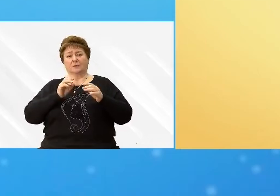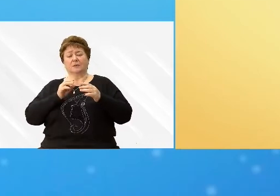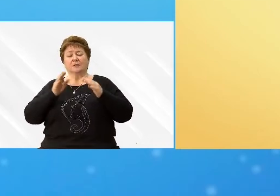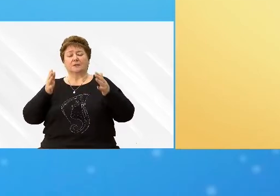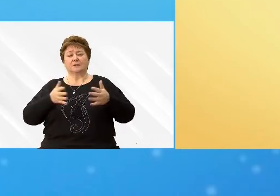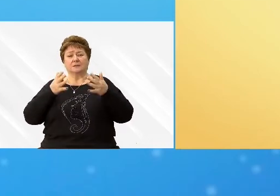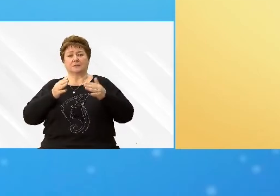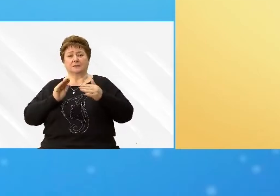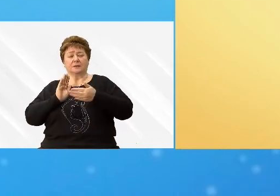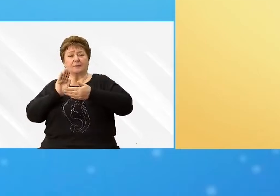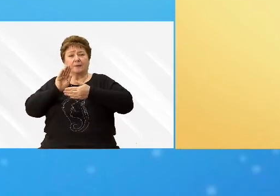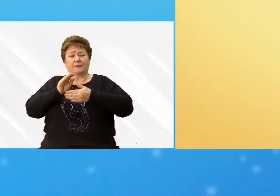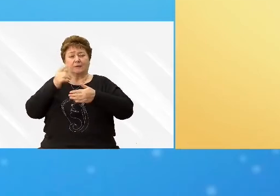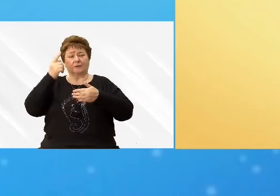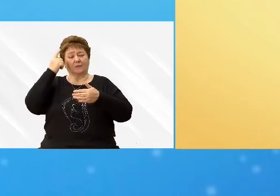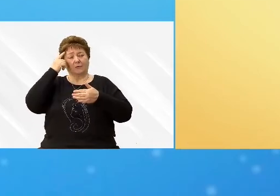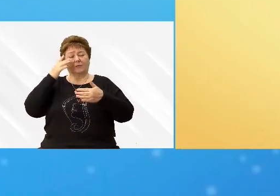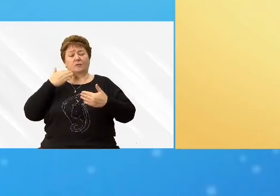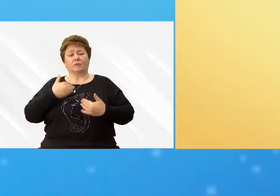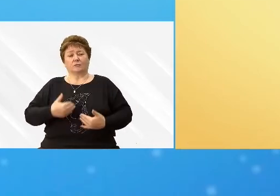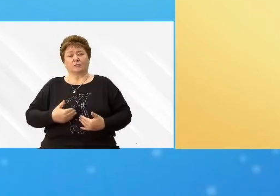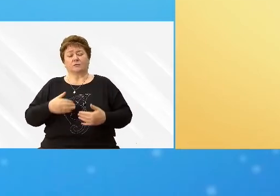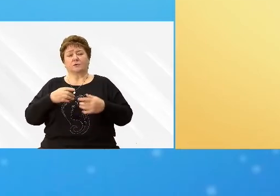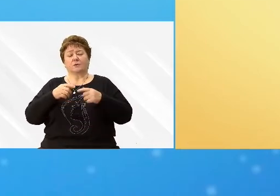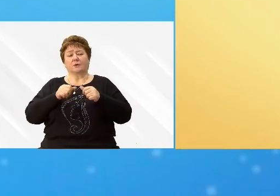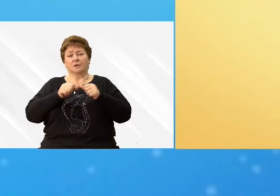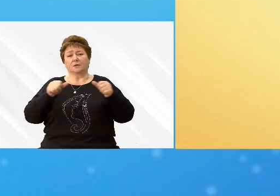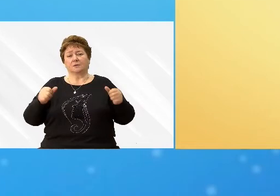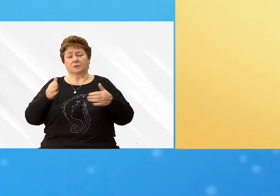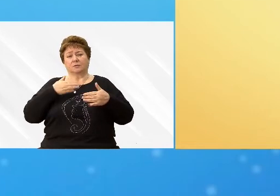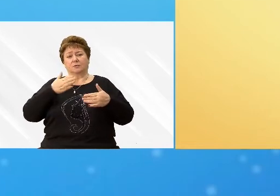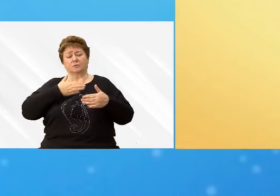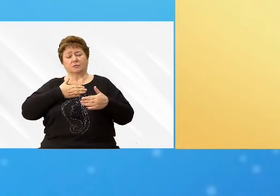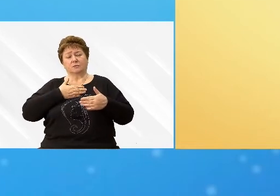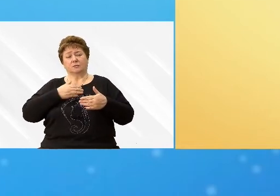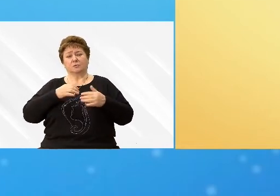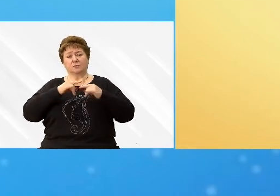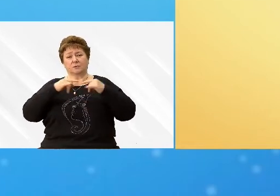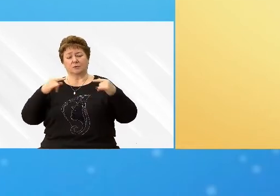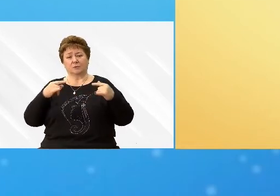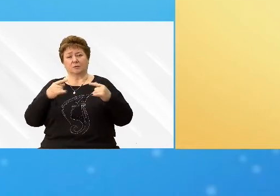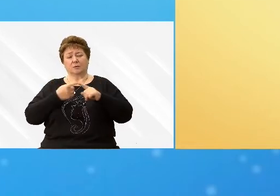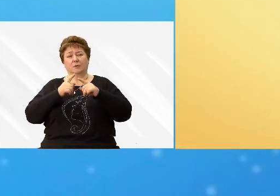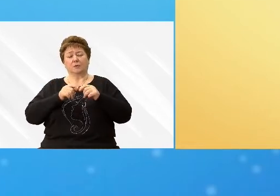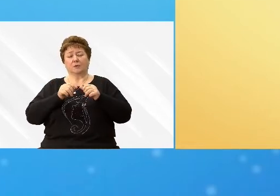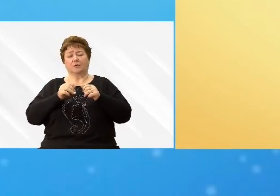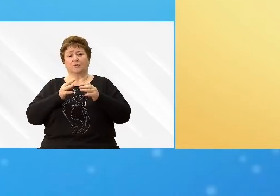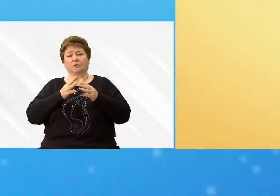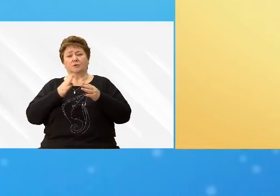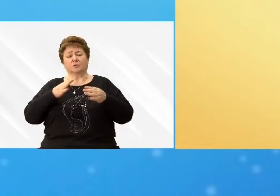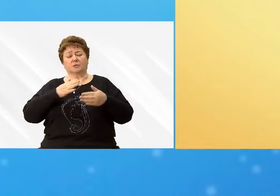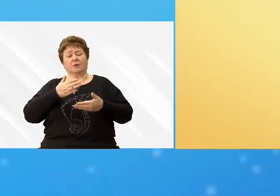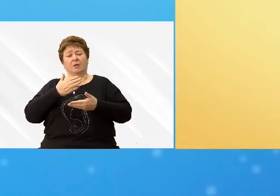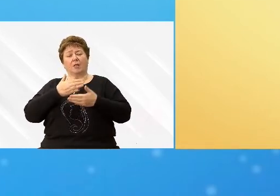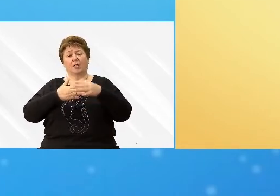наклонив туловище и голову расстояние между грудью и стала это ширина ладони а